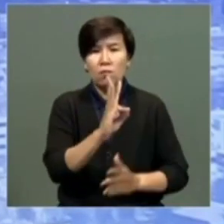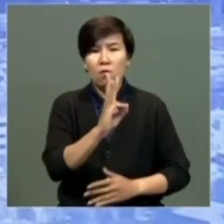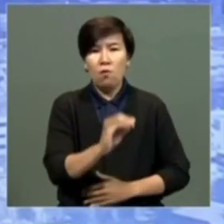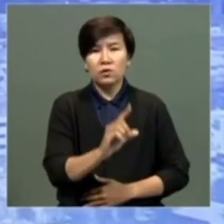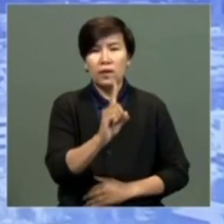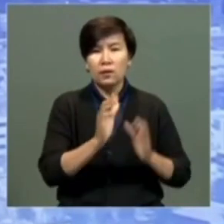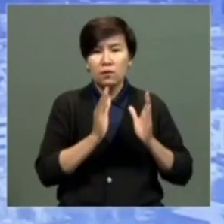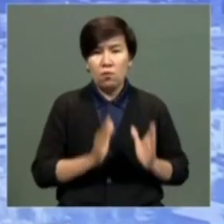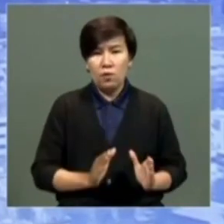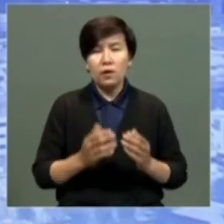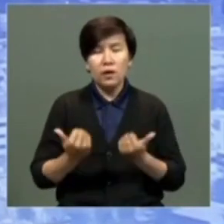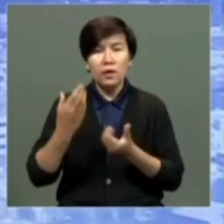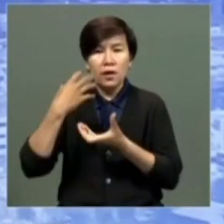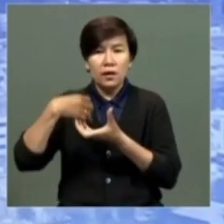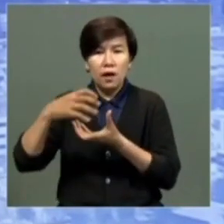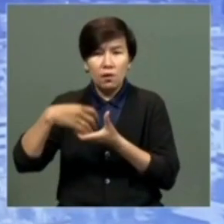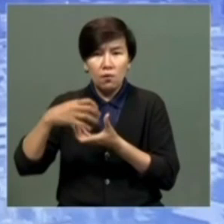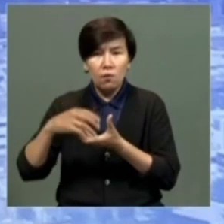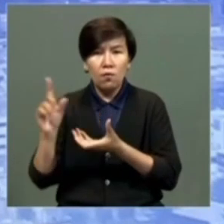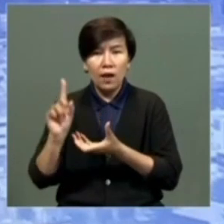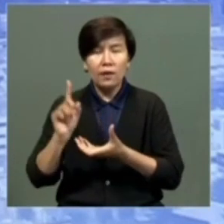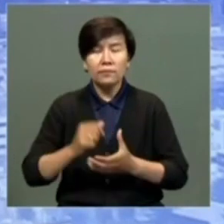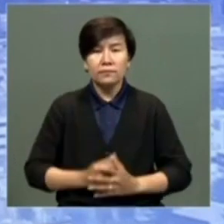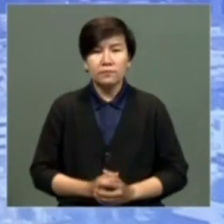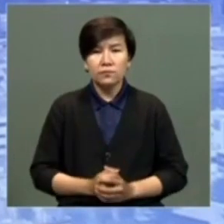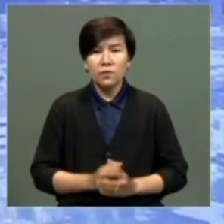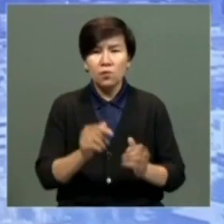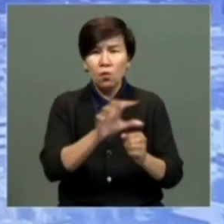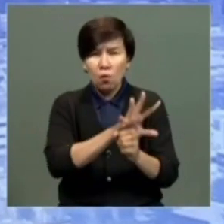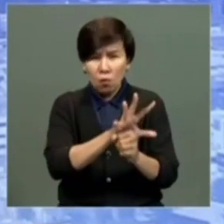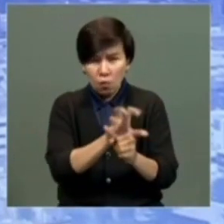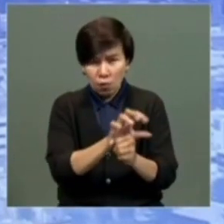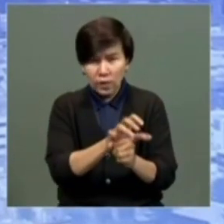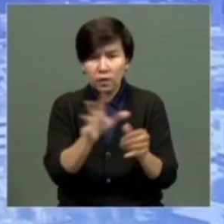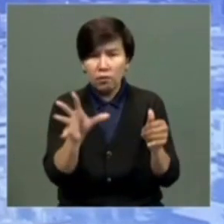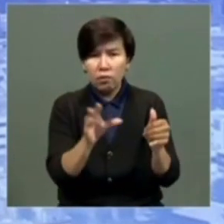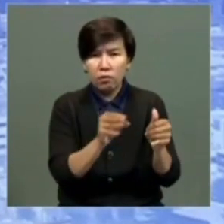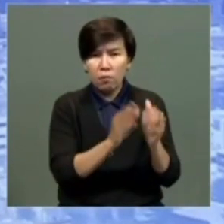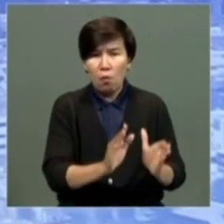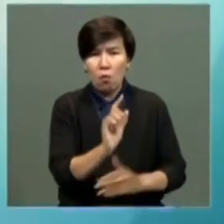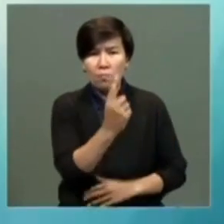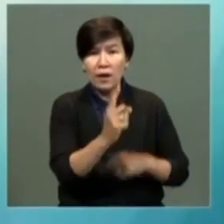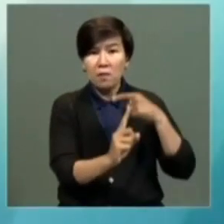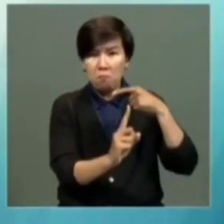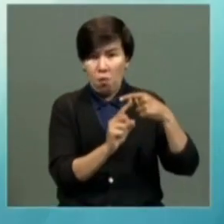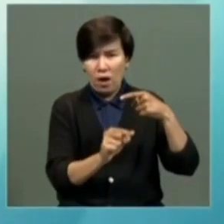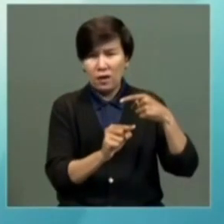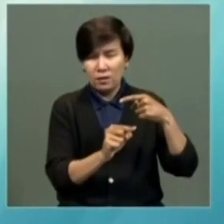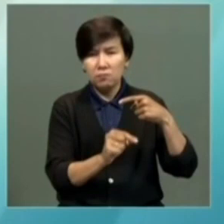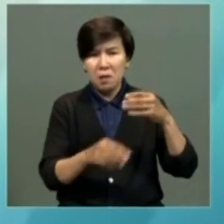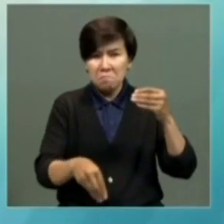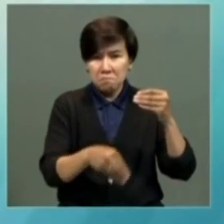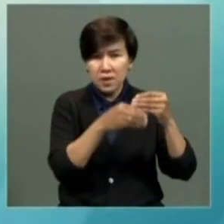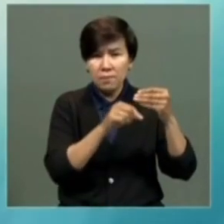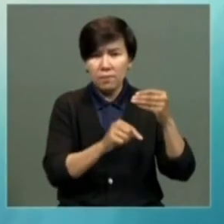ครับนำเรียนว่าอยากให้เห็นภาพของผู้ป่วยรายใหม่นะครับที่เราค้นหาแล้วก็จากระบ